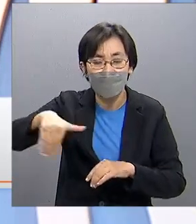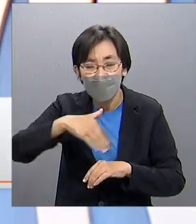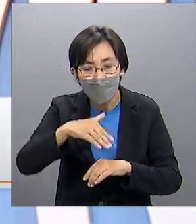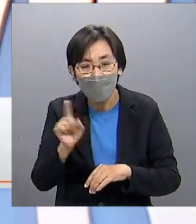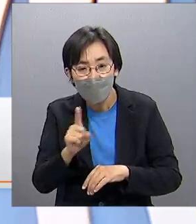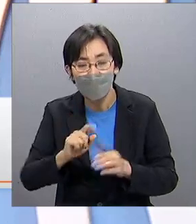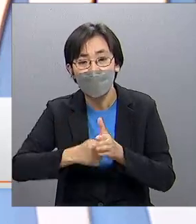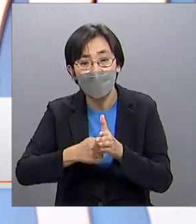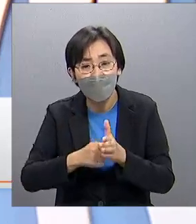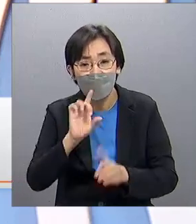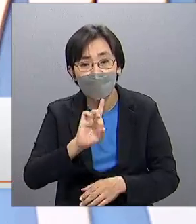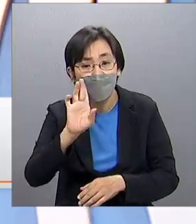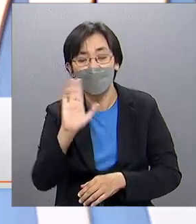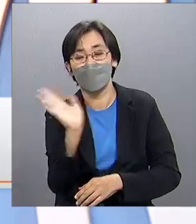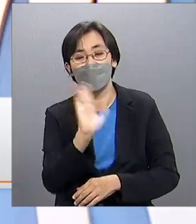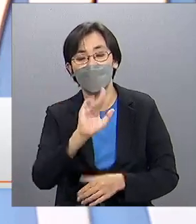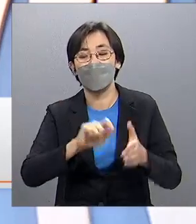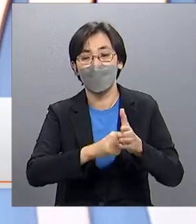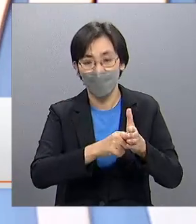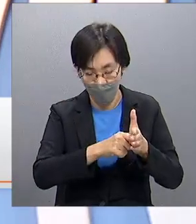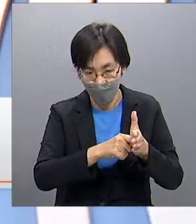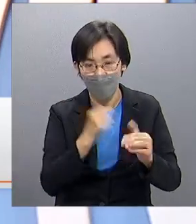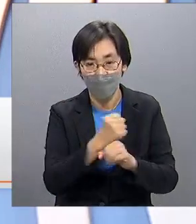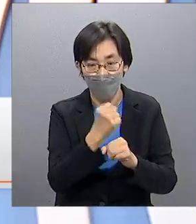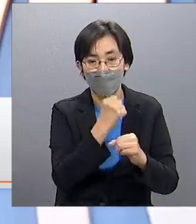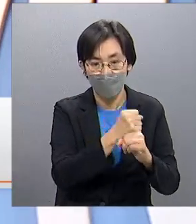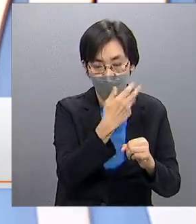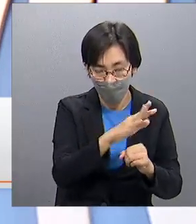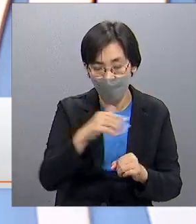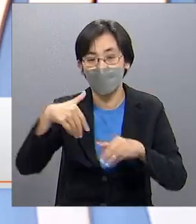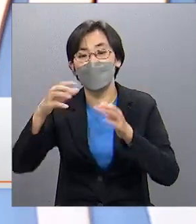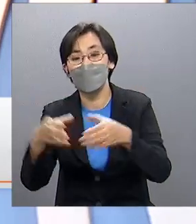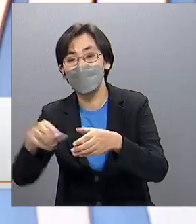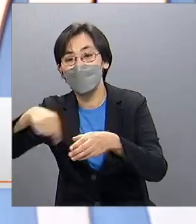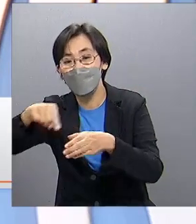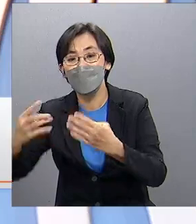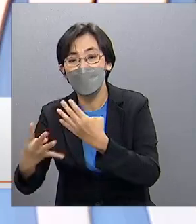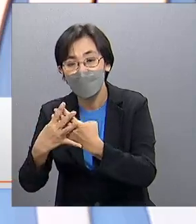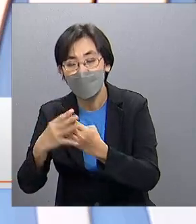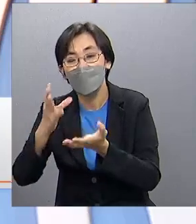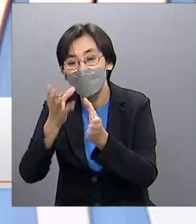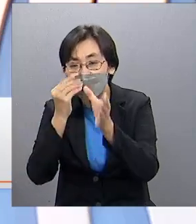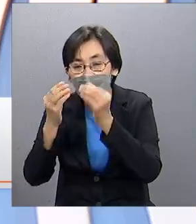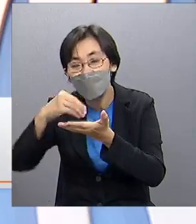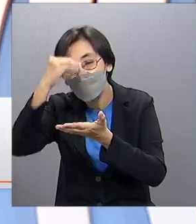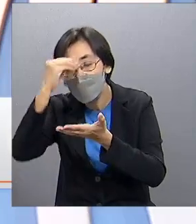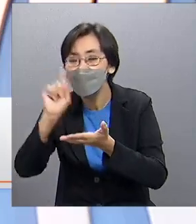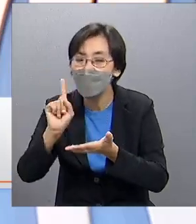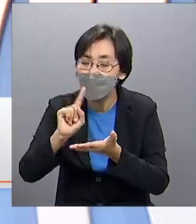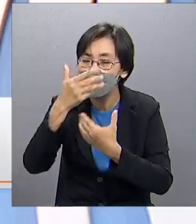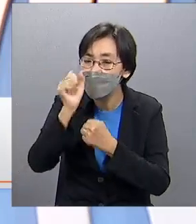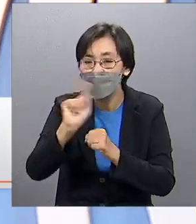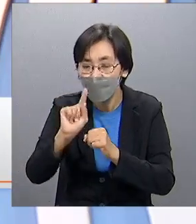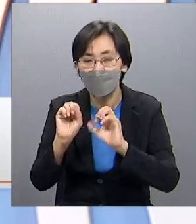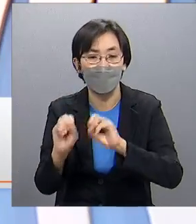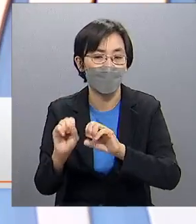ท่านั้นนะคะแต่ว่าทางโครงการเนี่ยยังเปิดโอกาสให้กับผู้ต้องขังสามารถที่จะเรียนรู้ตามความสนใจของตนเองอีกด้วยแน่นอนว่าต้อง